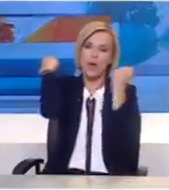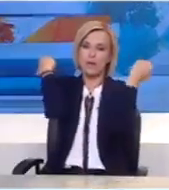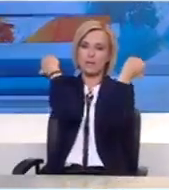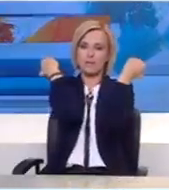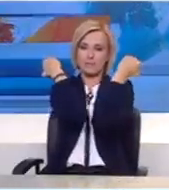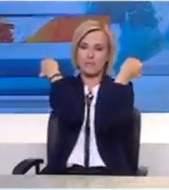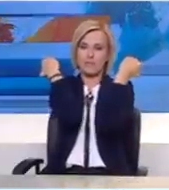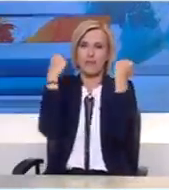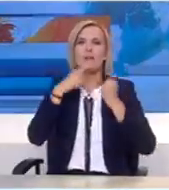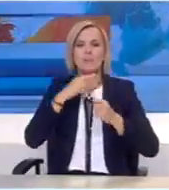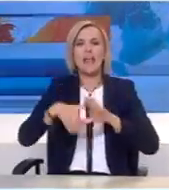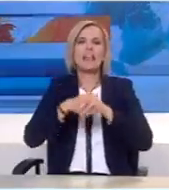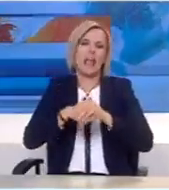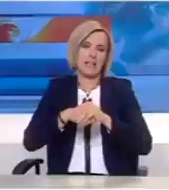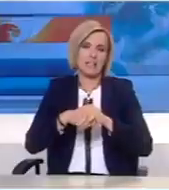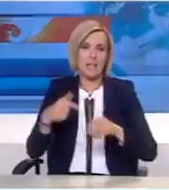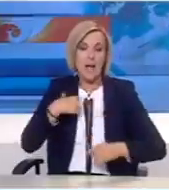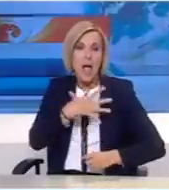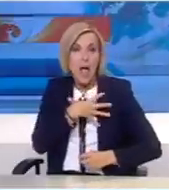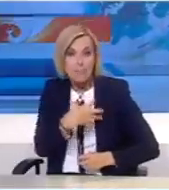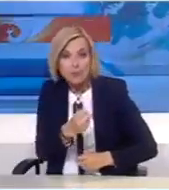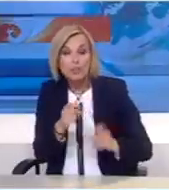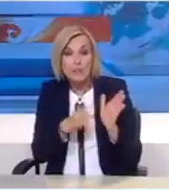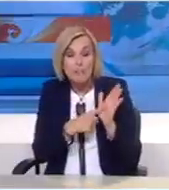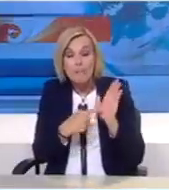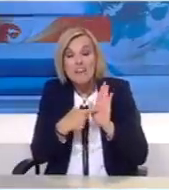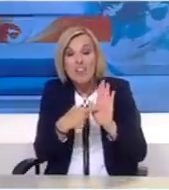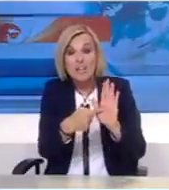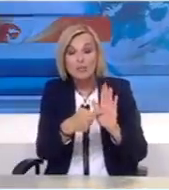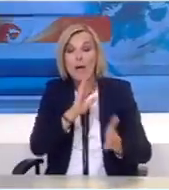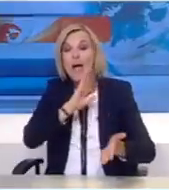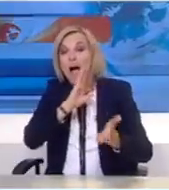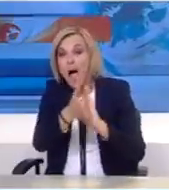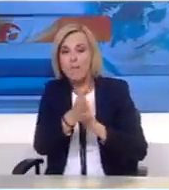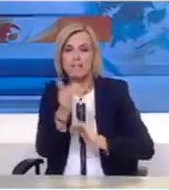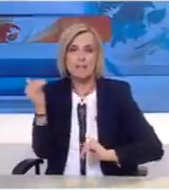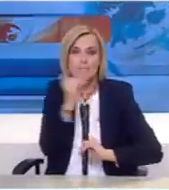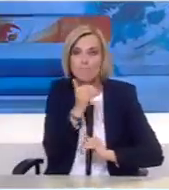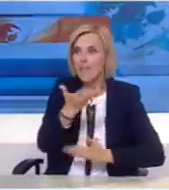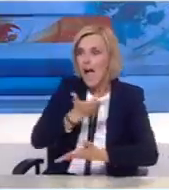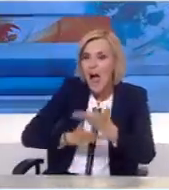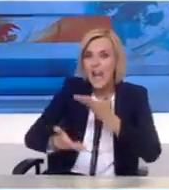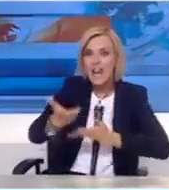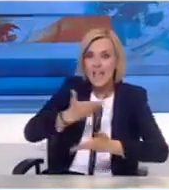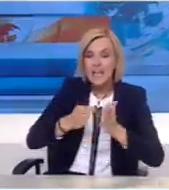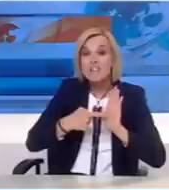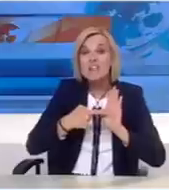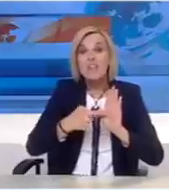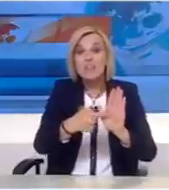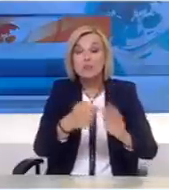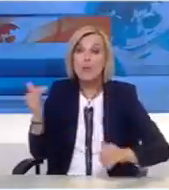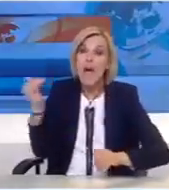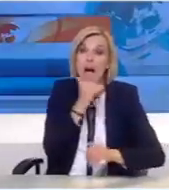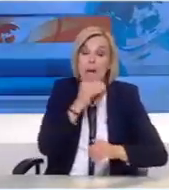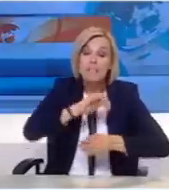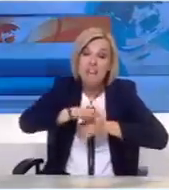μας εμπιστευτούν, να τους δείξουμε ότι είμαστε μαζί. Άρα η αμεσότητα και η αλληλεγγύη είναι καταλυτικοί παράγοντες, νομίζω,